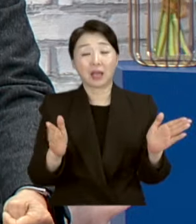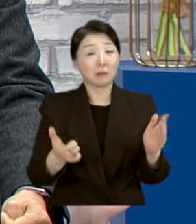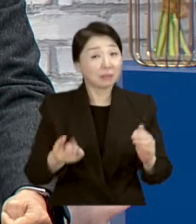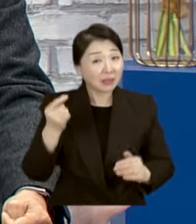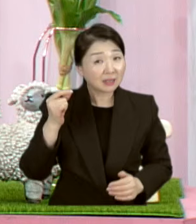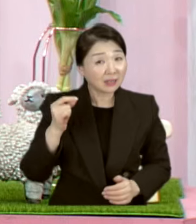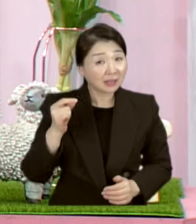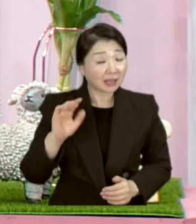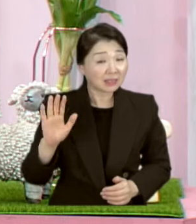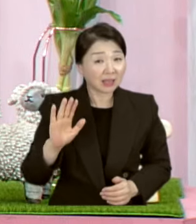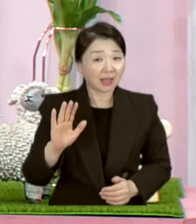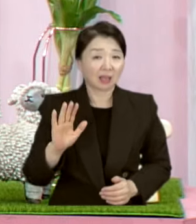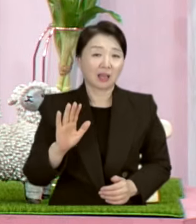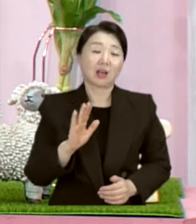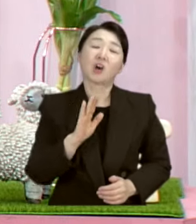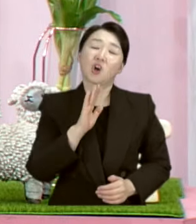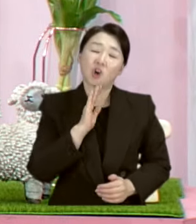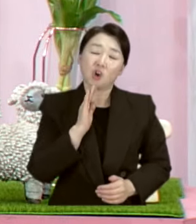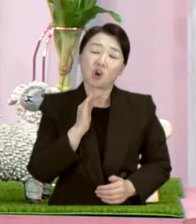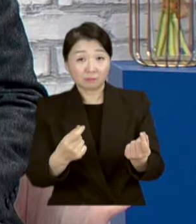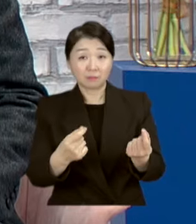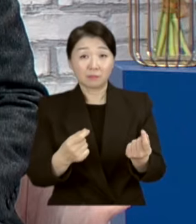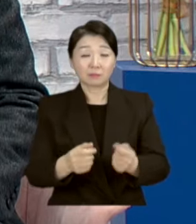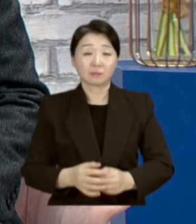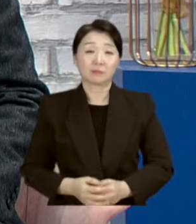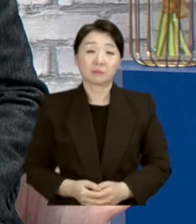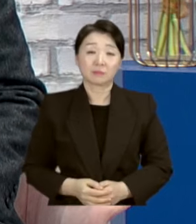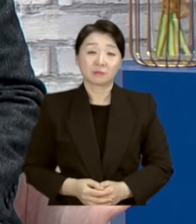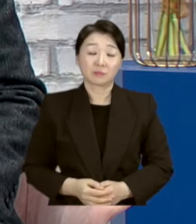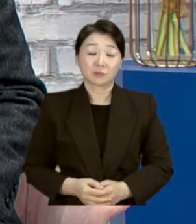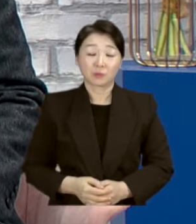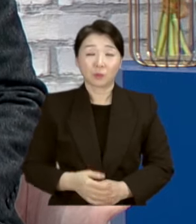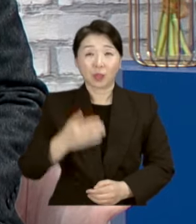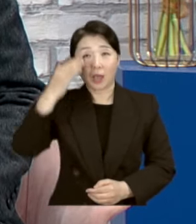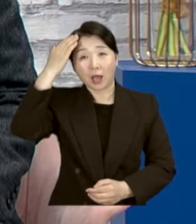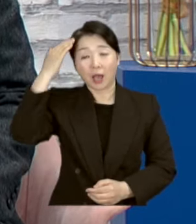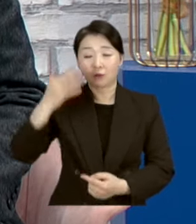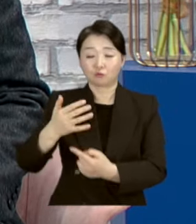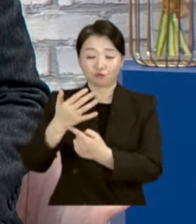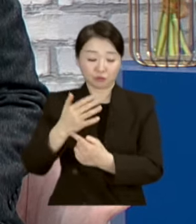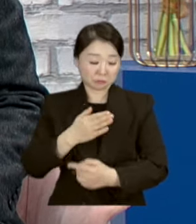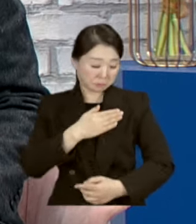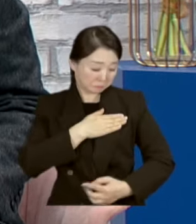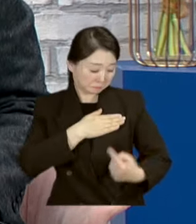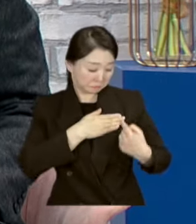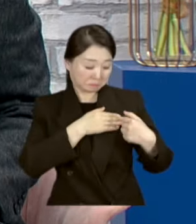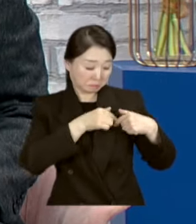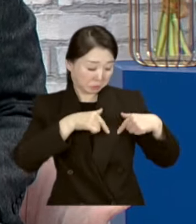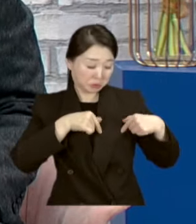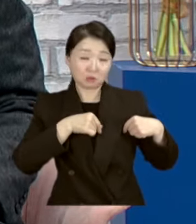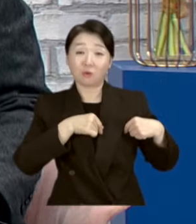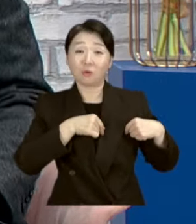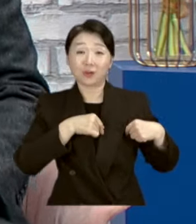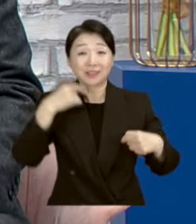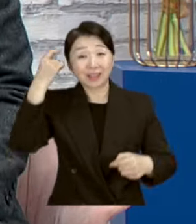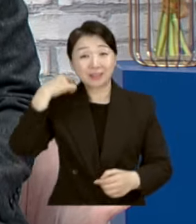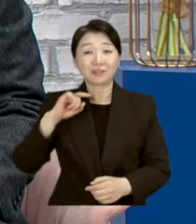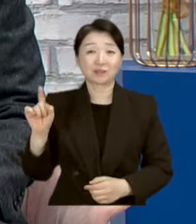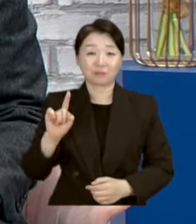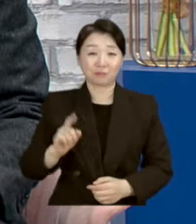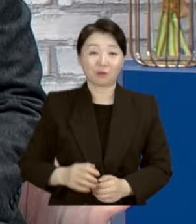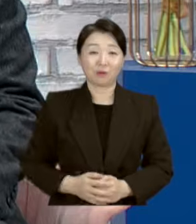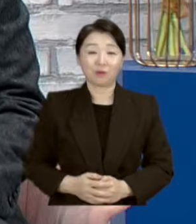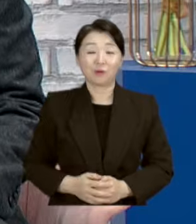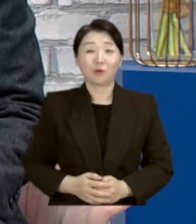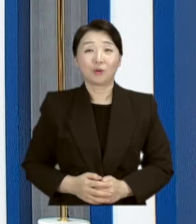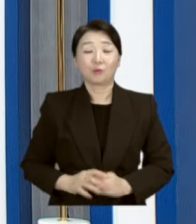빨리 된 거 아닙니까? 그죠. 또래보다 좀 빨리 된. 여기 이제 태극 마크 탁 달고 그때 그 어때요? 소감이. 우리는 그래